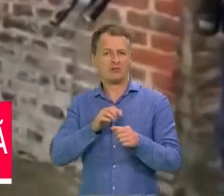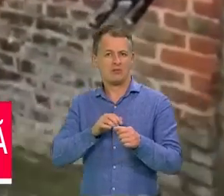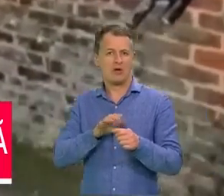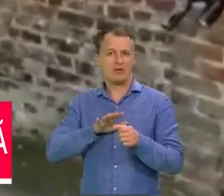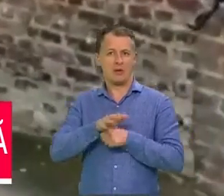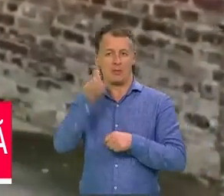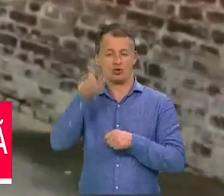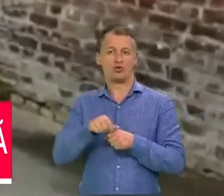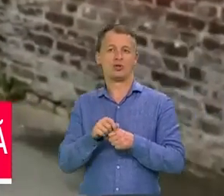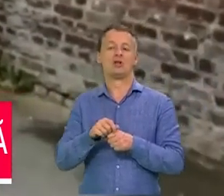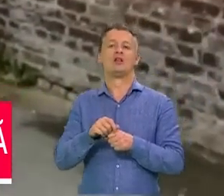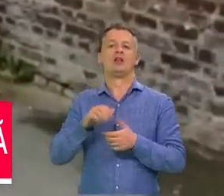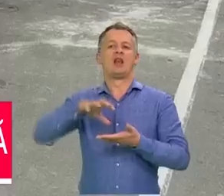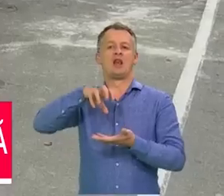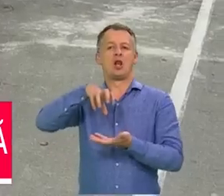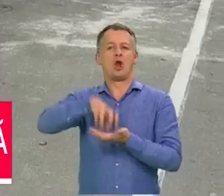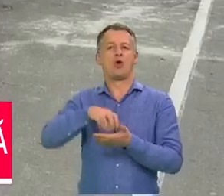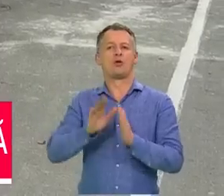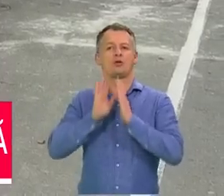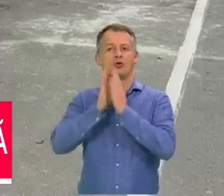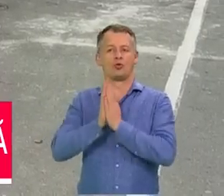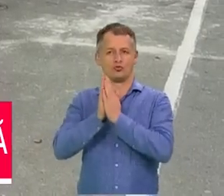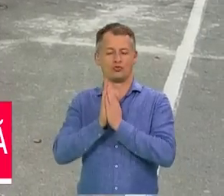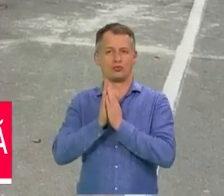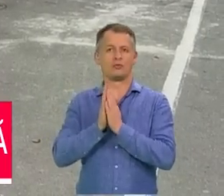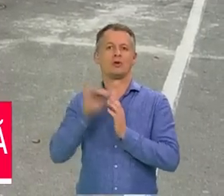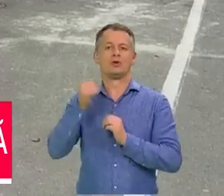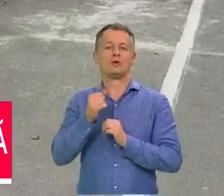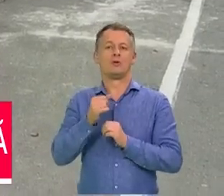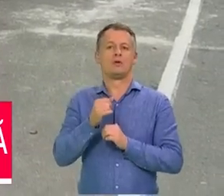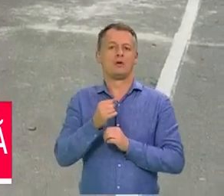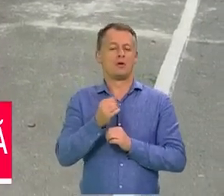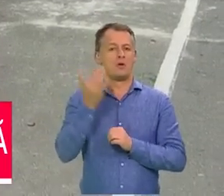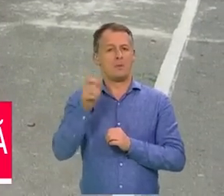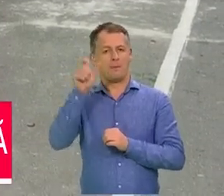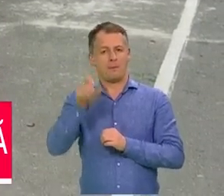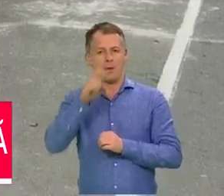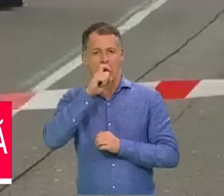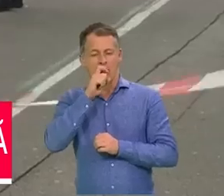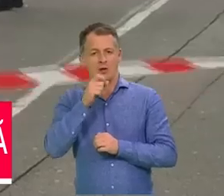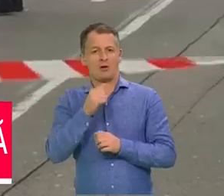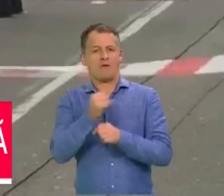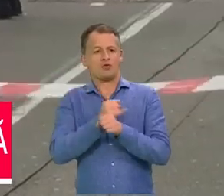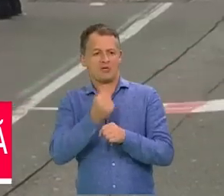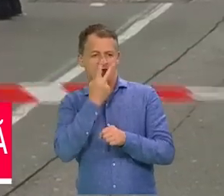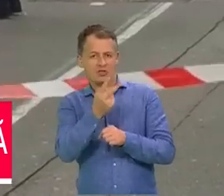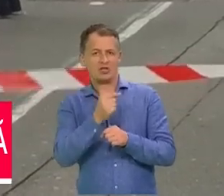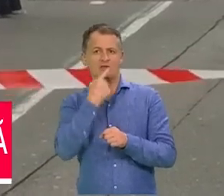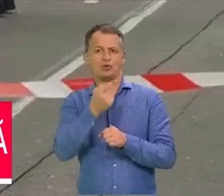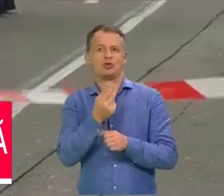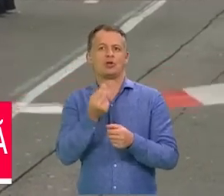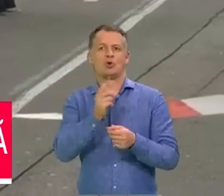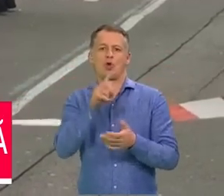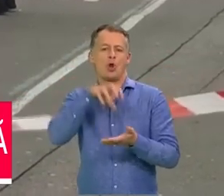un bărbat rugându-se și a atras atenția că nu este în locul potrivit. Individul s-a reperzit la el, ar fi strigat Allahu